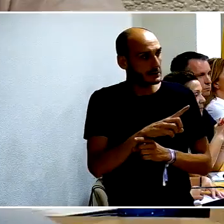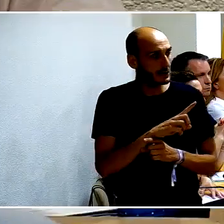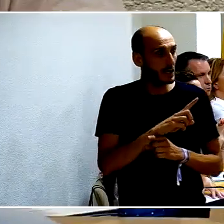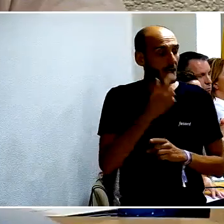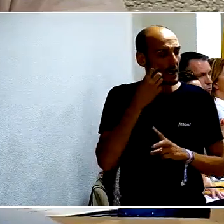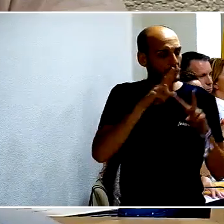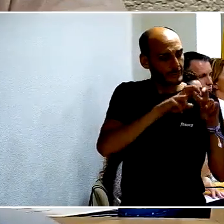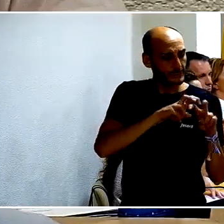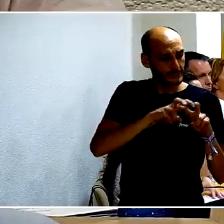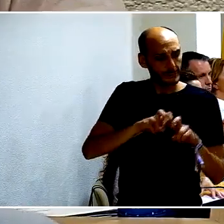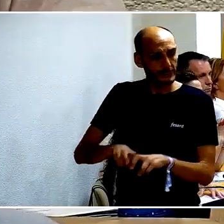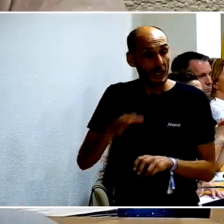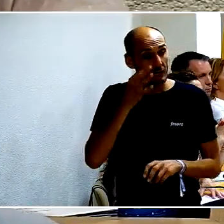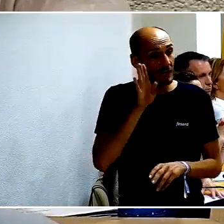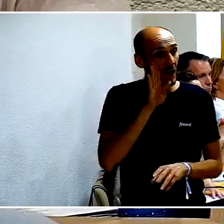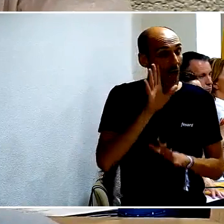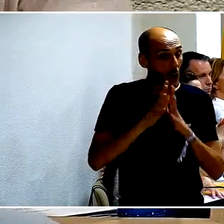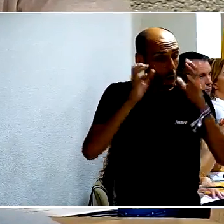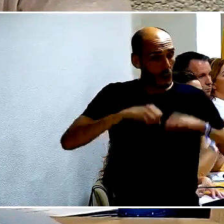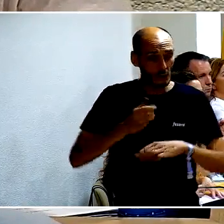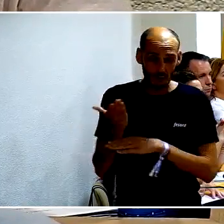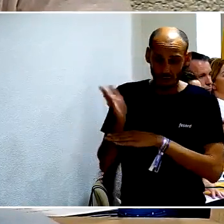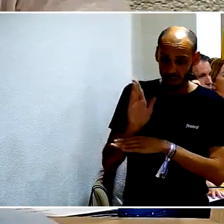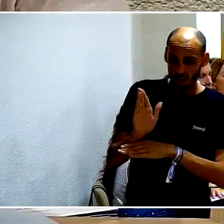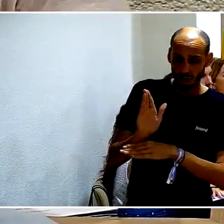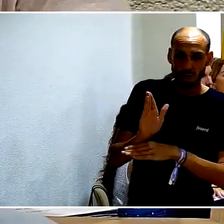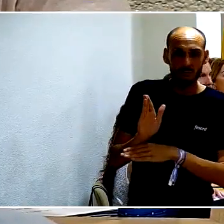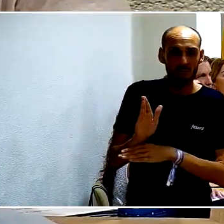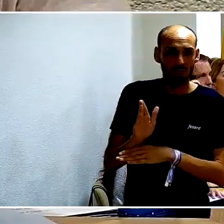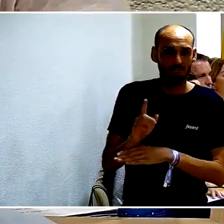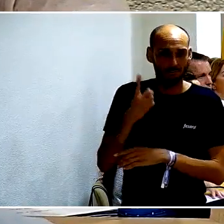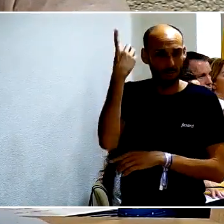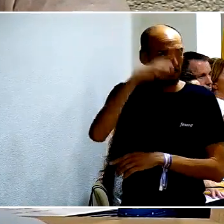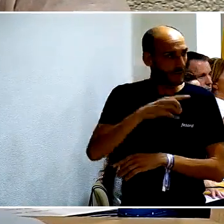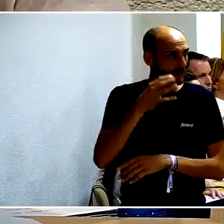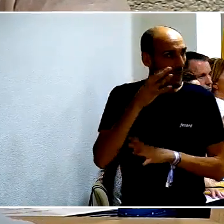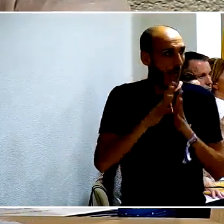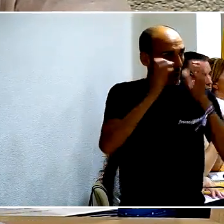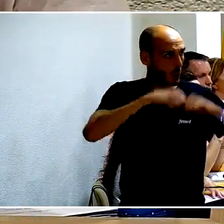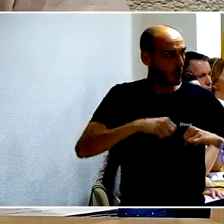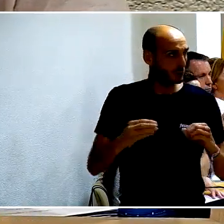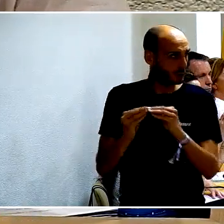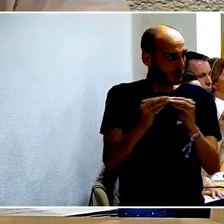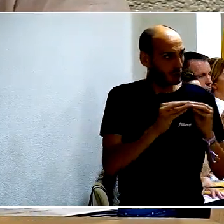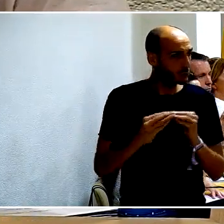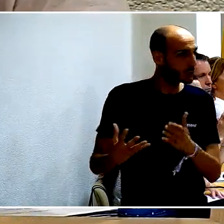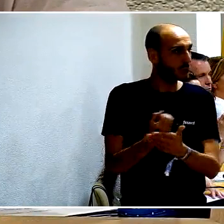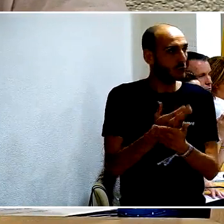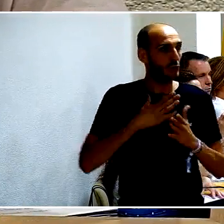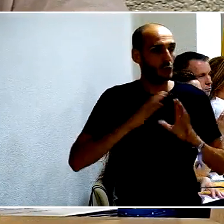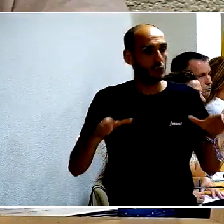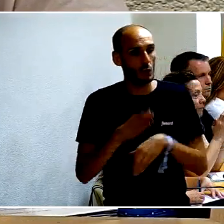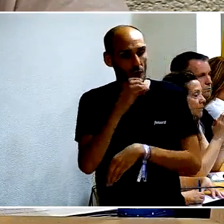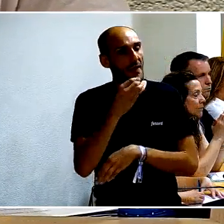averiguaciones, los acuerdos que aquí se plantean, me consta, fueron consensuados por las diferentes partes, por lo que desde Ciudadanos nuestro voto